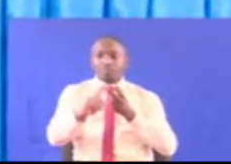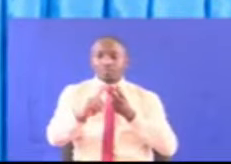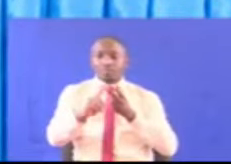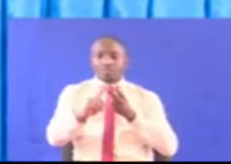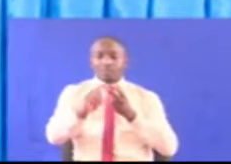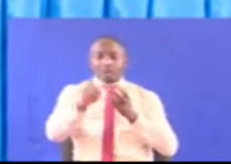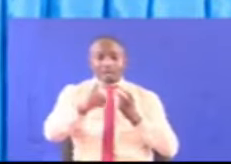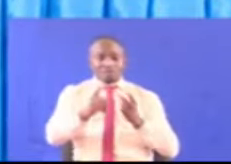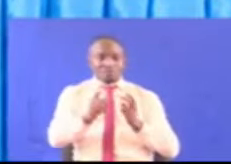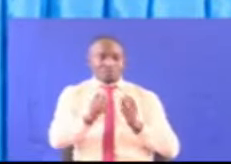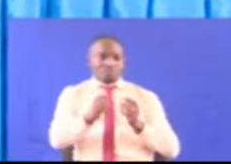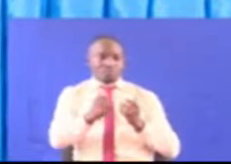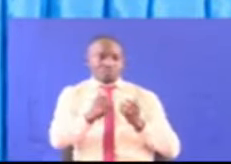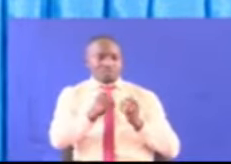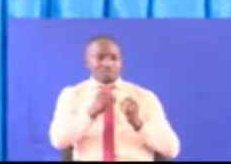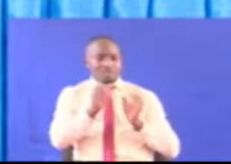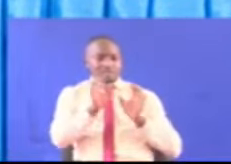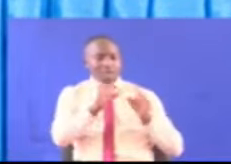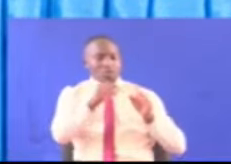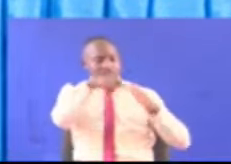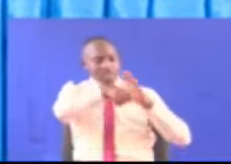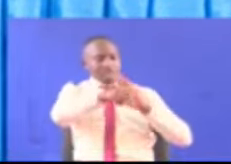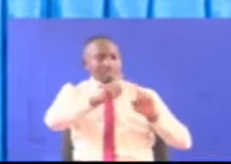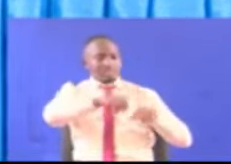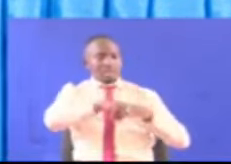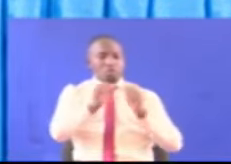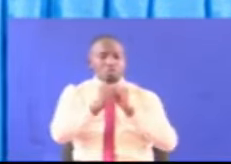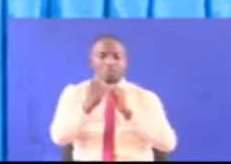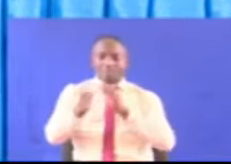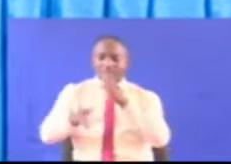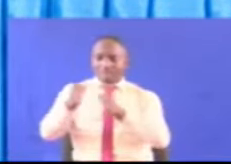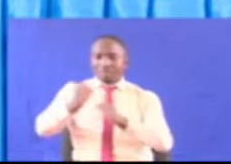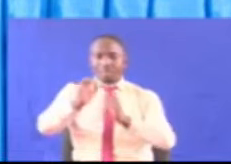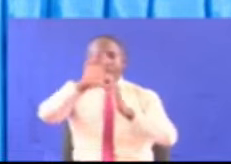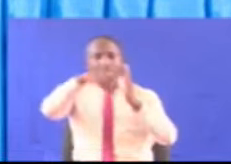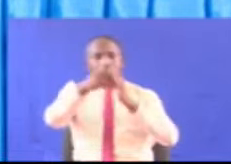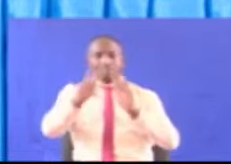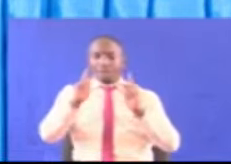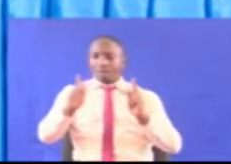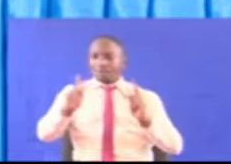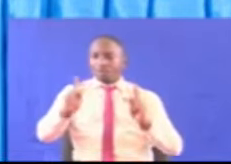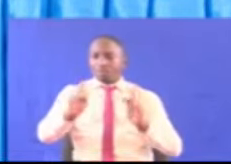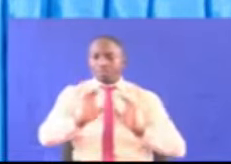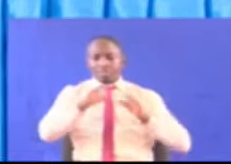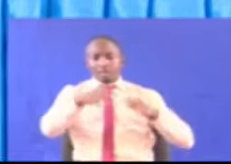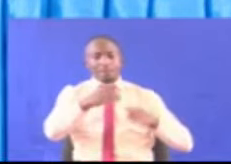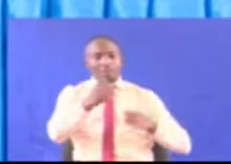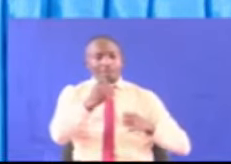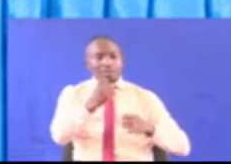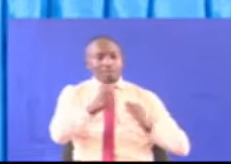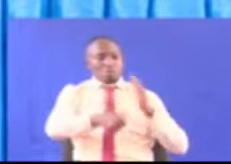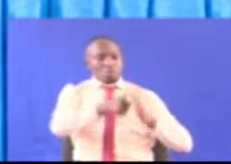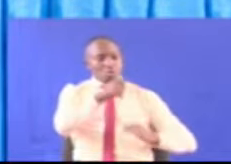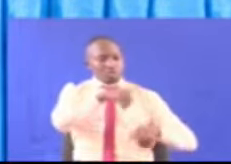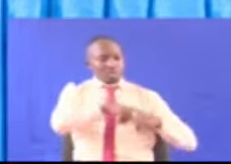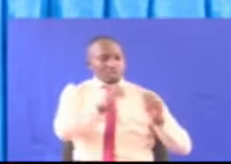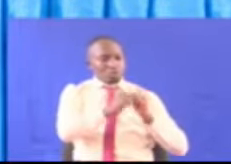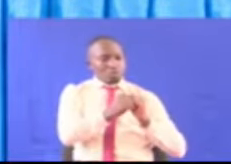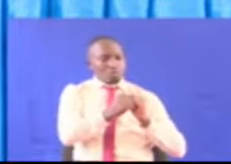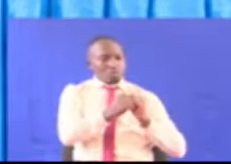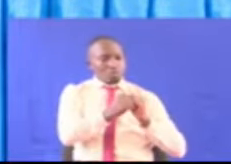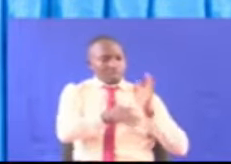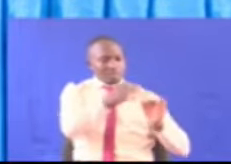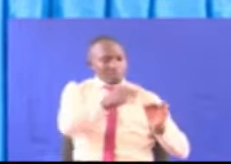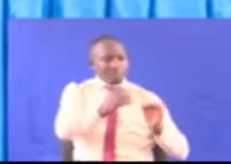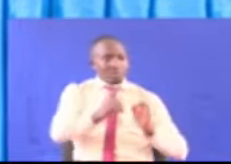saa 12 kamili. Kwa hiyo ratiba inaendelea kama kawaida, kamati ya uongozi saa 11 kamili na